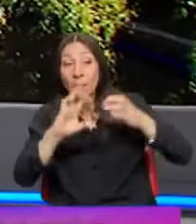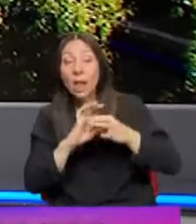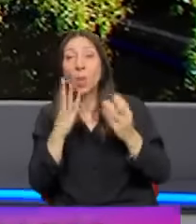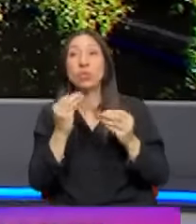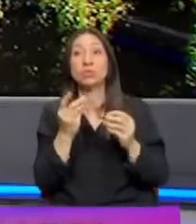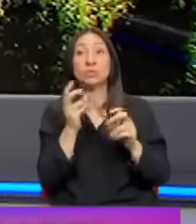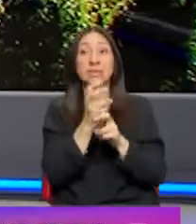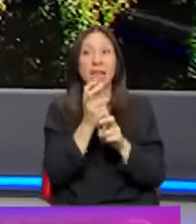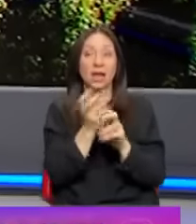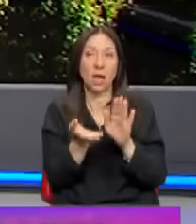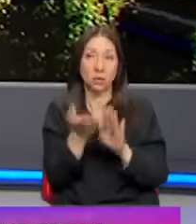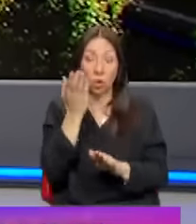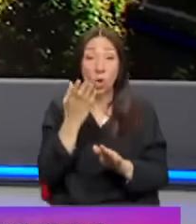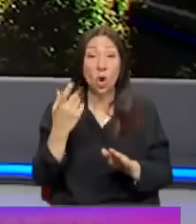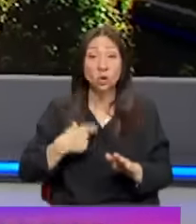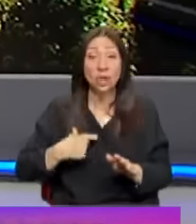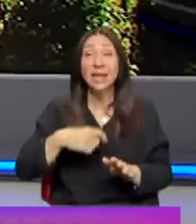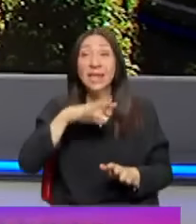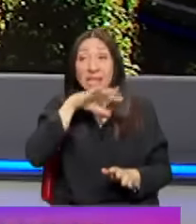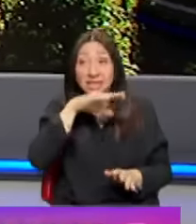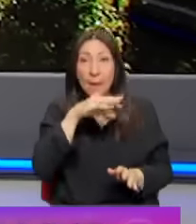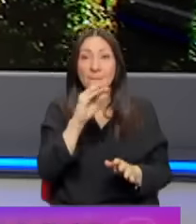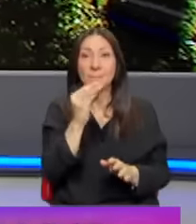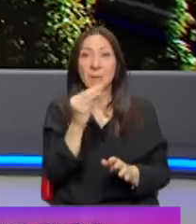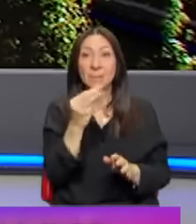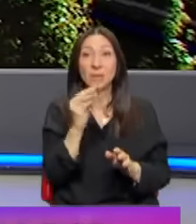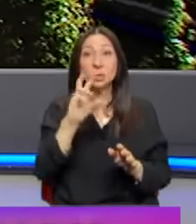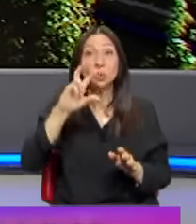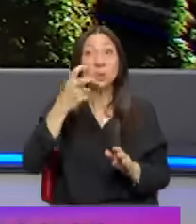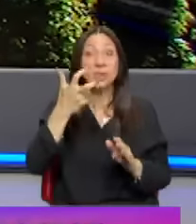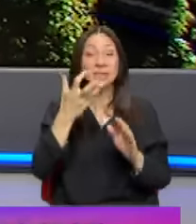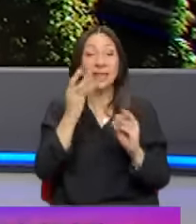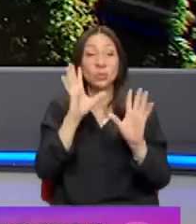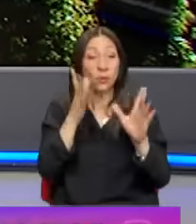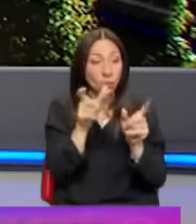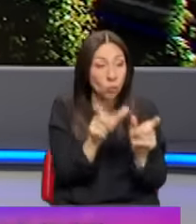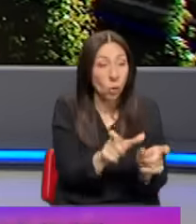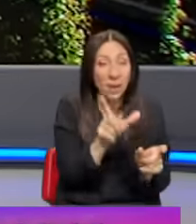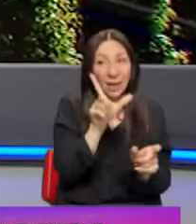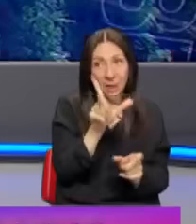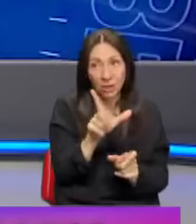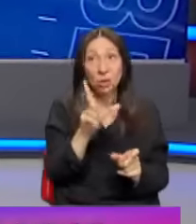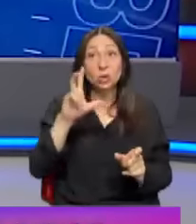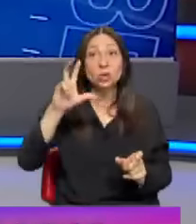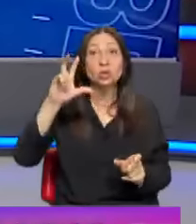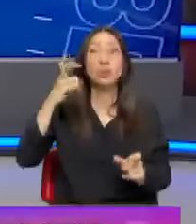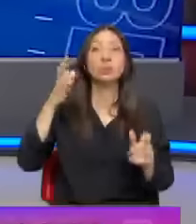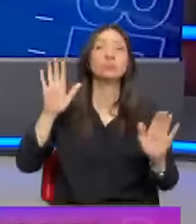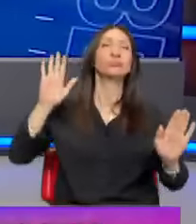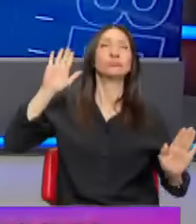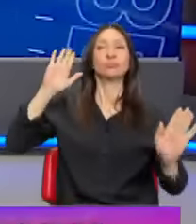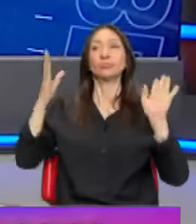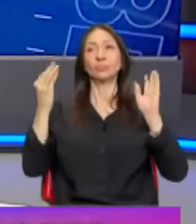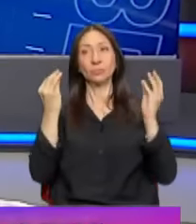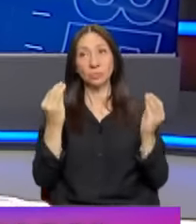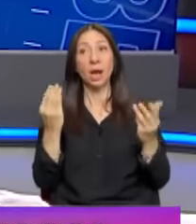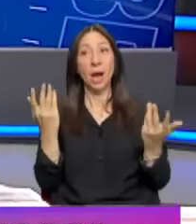risk artıyor. Özellikle yaşlıları ve bebekleri güneşten daha çok korumak gerekiyor. Güneşlenmek güzel belki